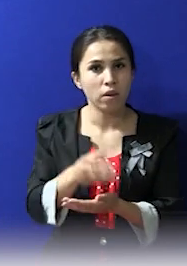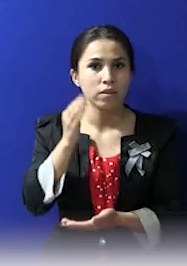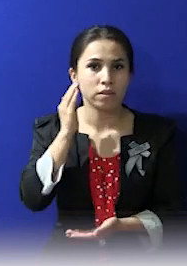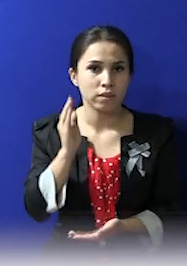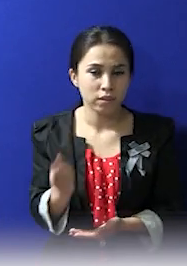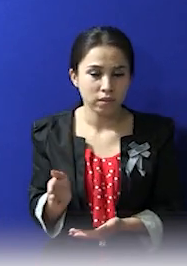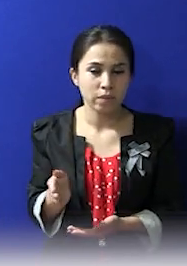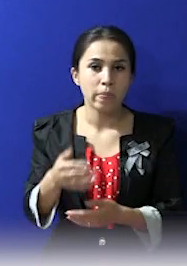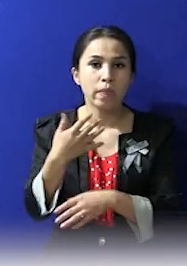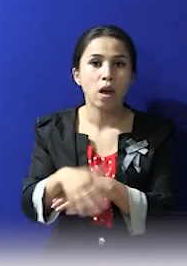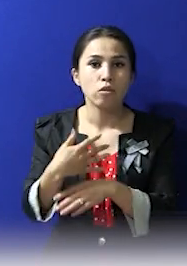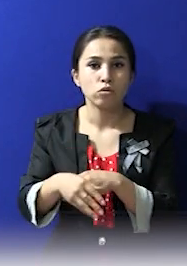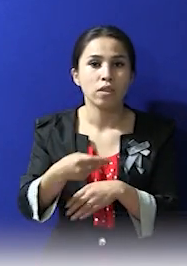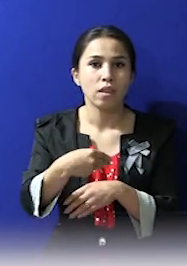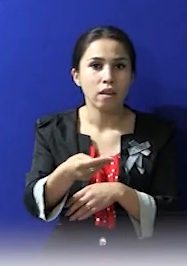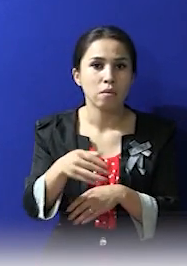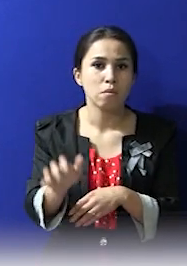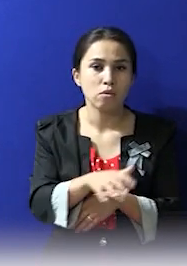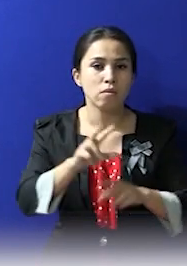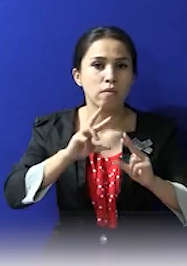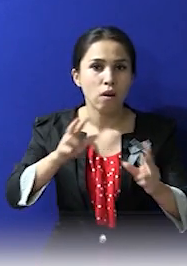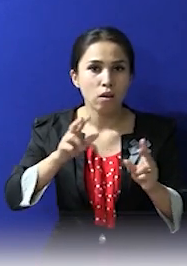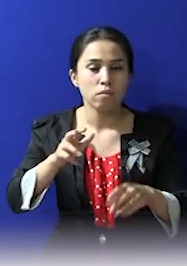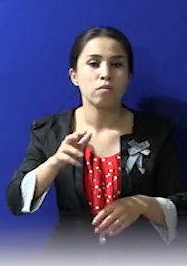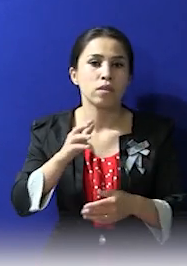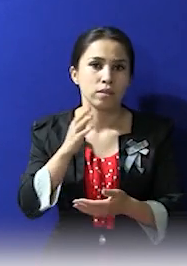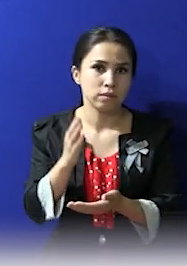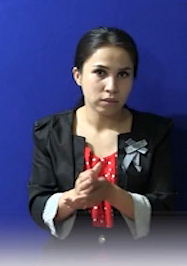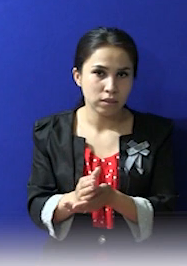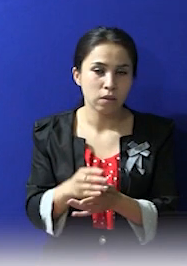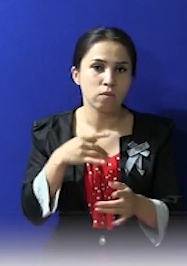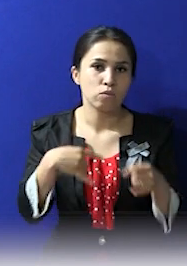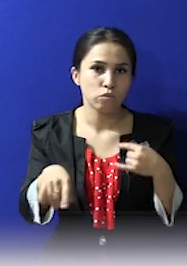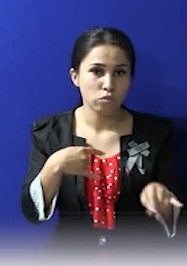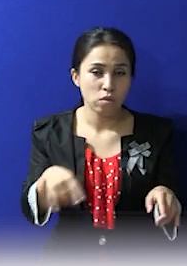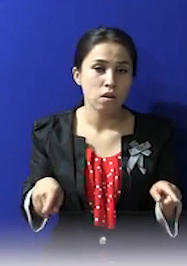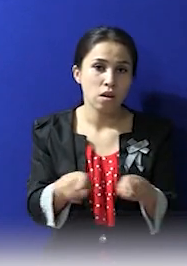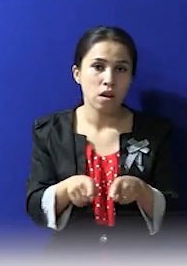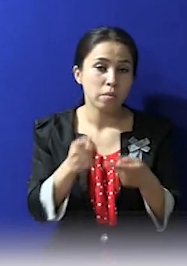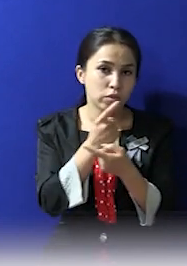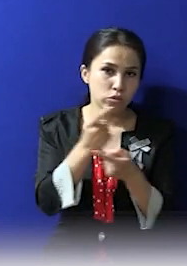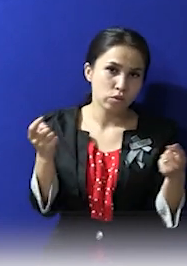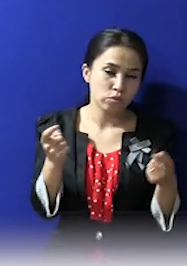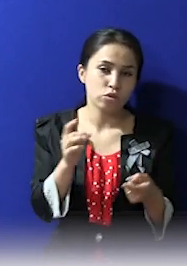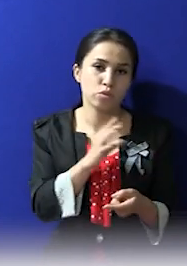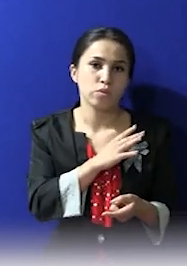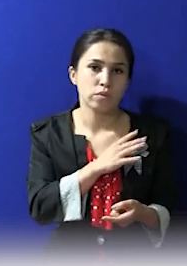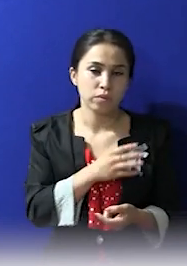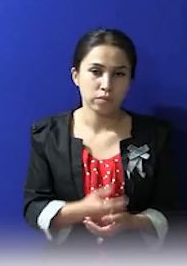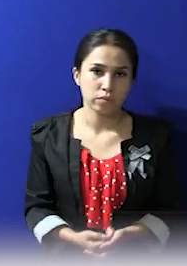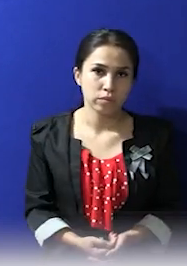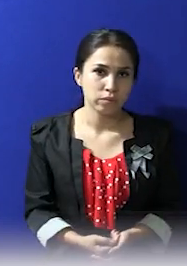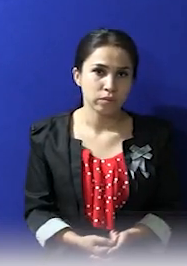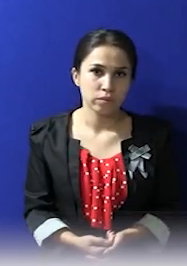и в родном городе. Затем руководитель управления энергетики и ЖКХ Кудайберген Курганбаев доложил о ситуации с